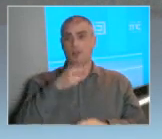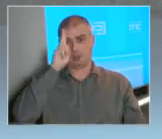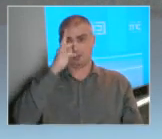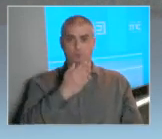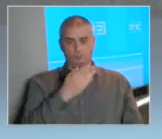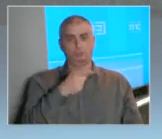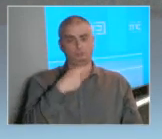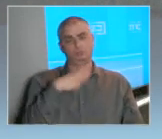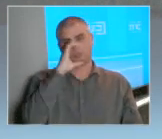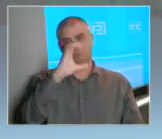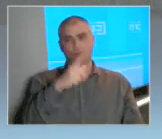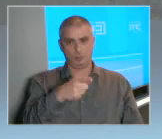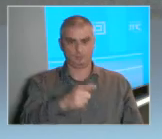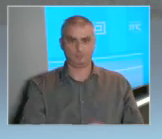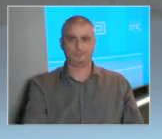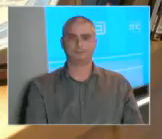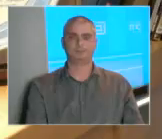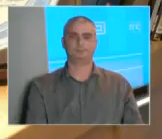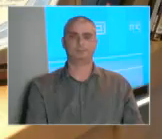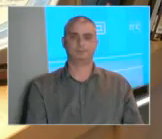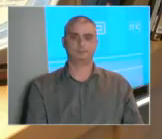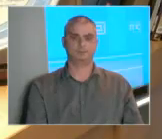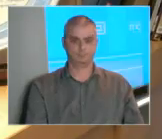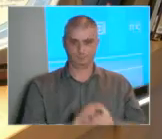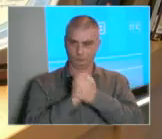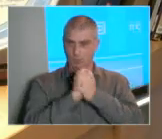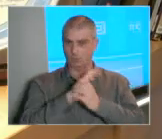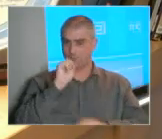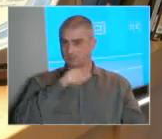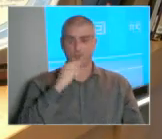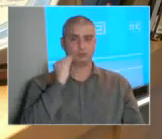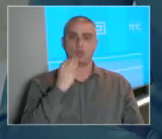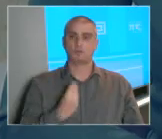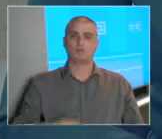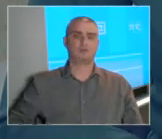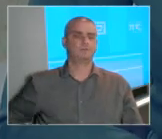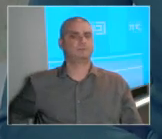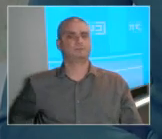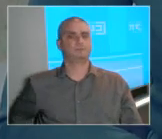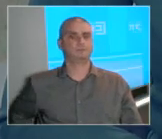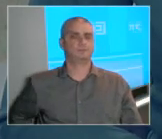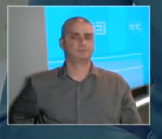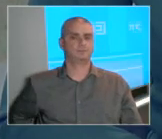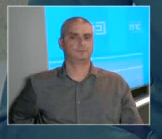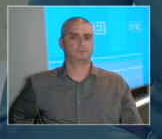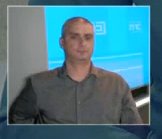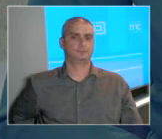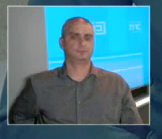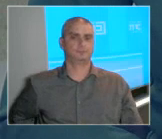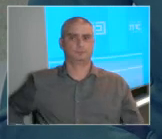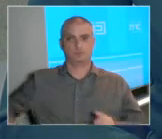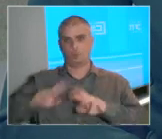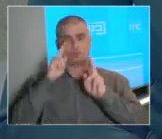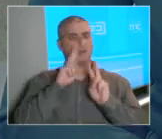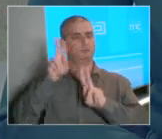בואו נצפה בריאיון. שלום מזל, צהריים טובים. וביום הזה העיניים נשואות אל יושב